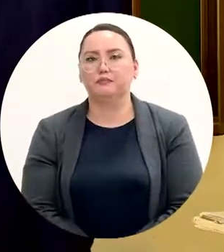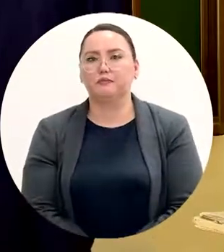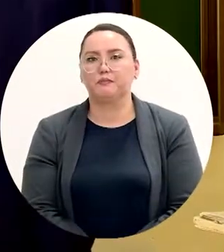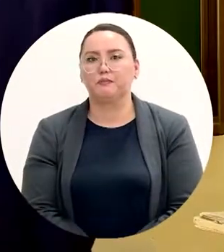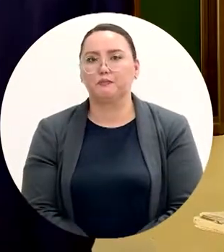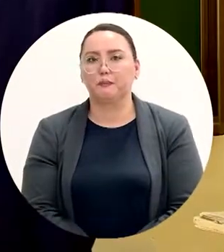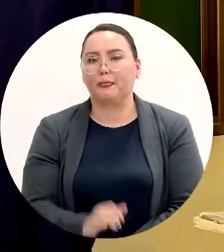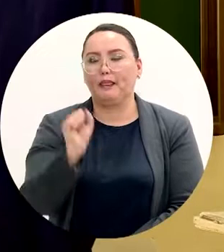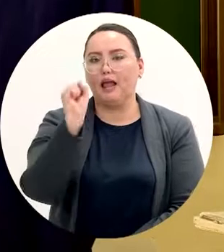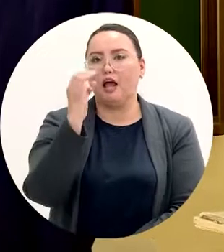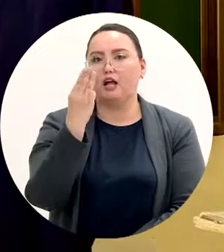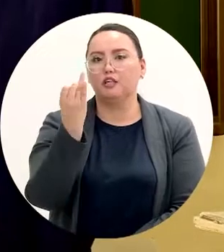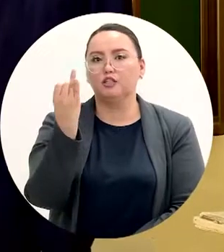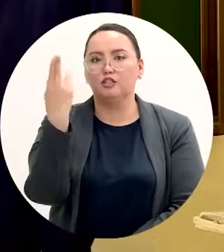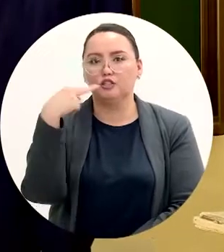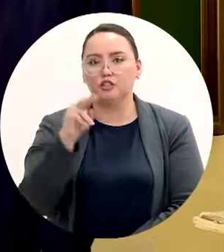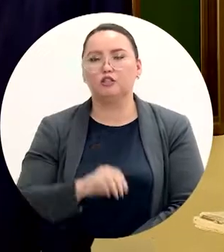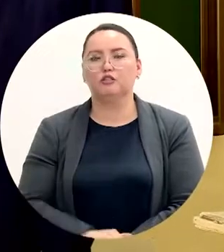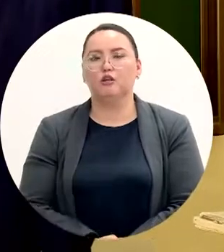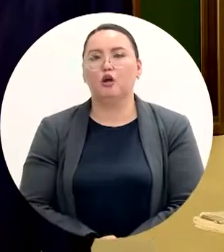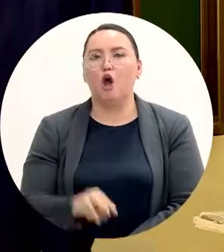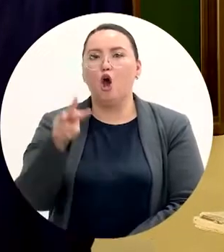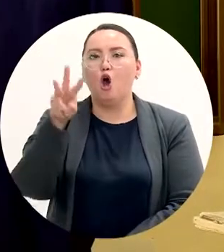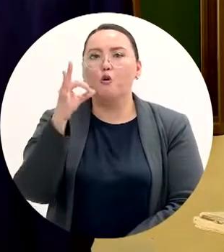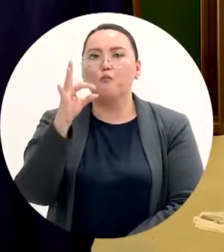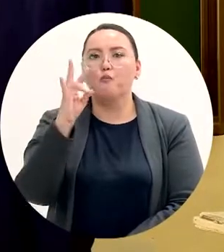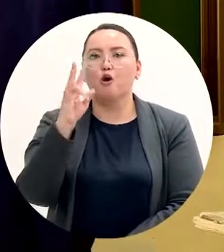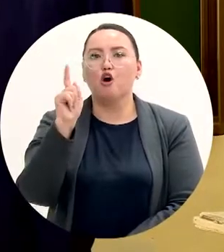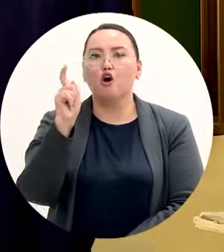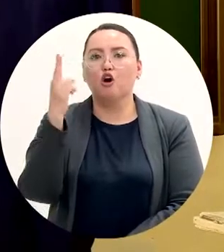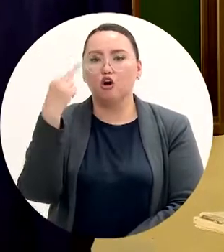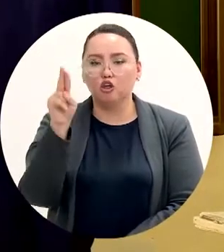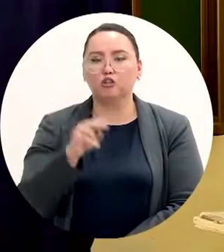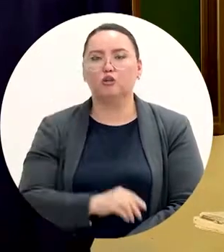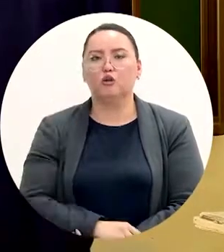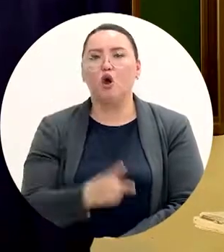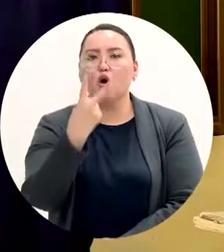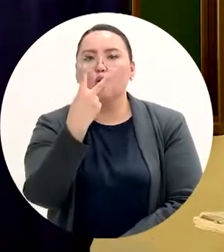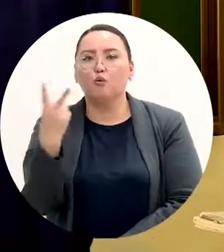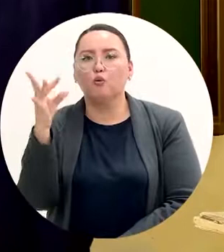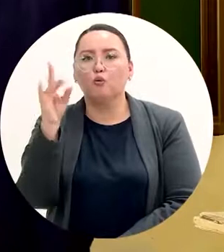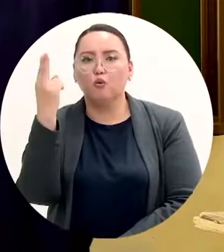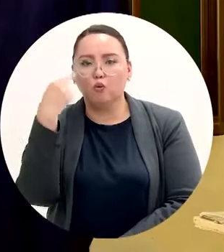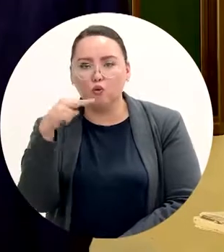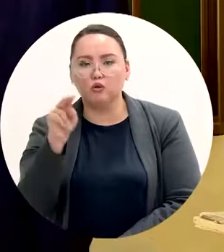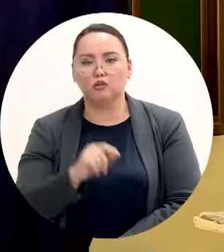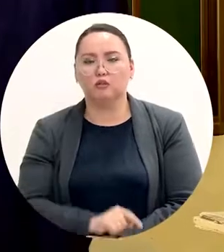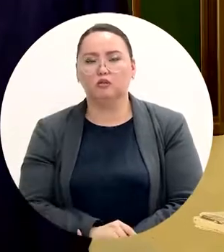төгсгэлийг хэрхэн бичигдэж байгааг хүмүүстээ ажиглаад тэмдэгтэй тэмдэглэж чадцгаая. За өнөд за